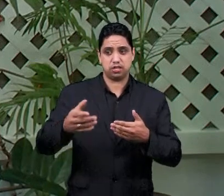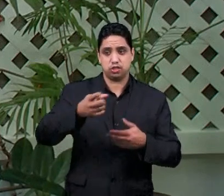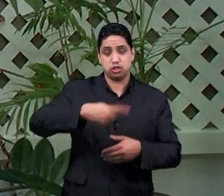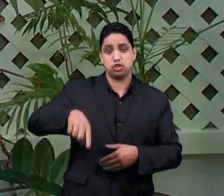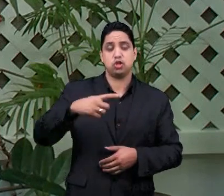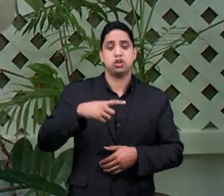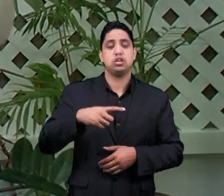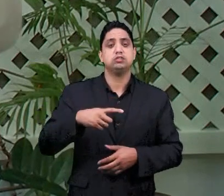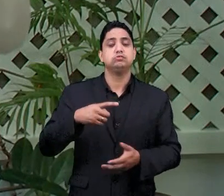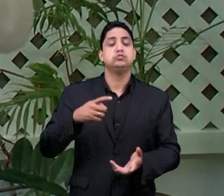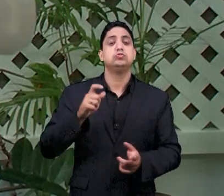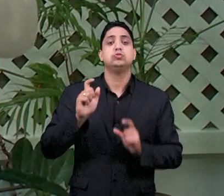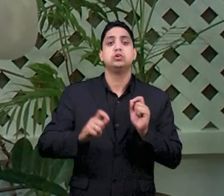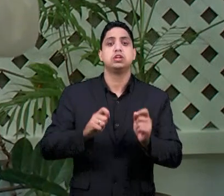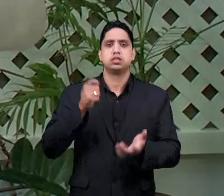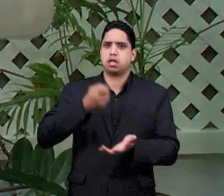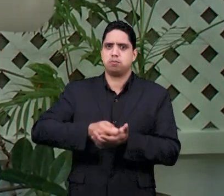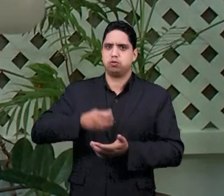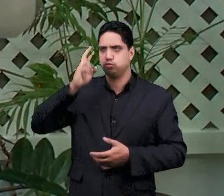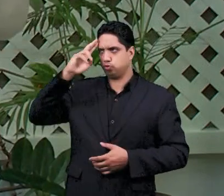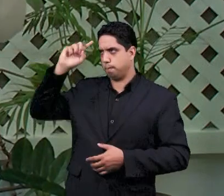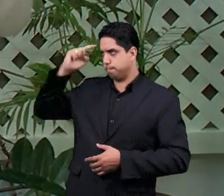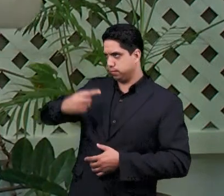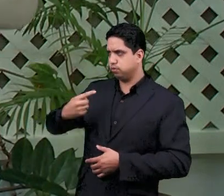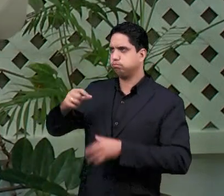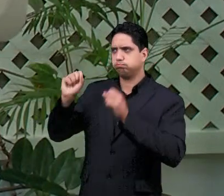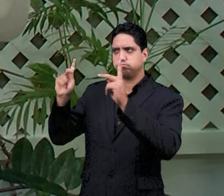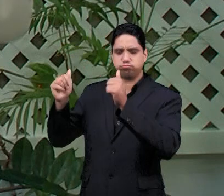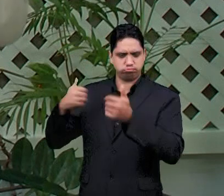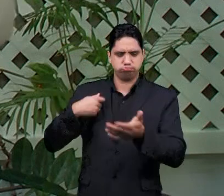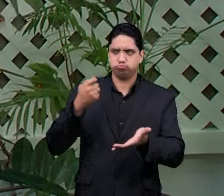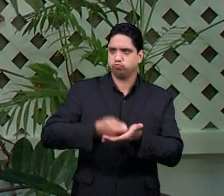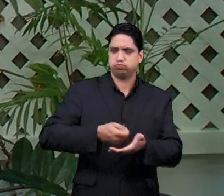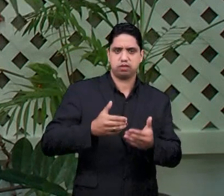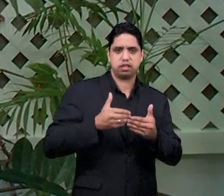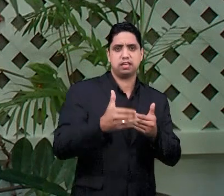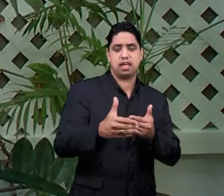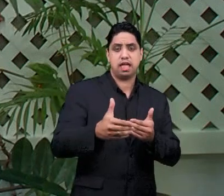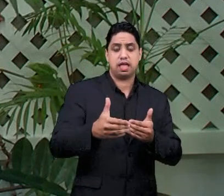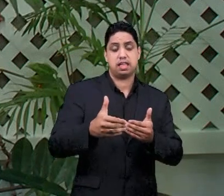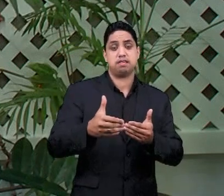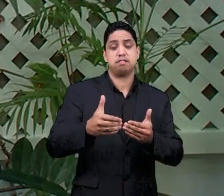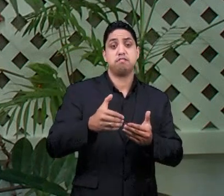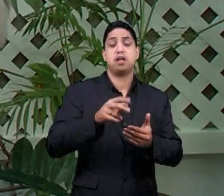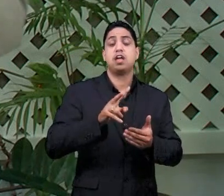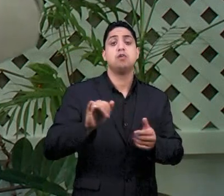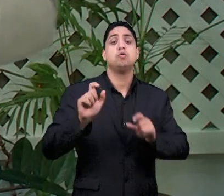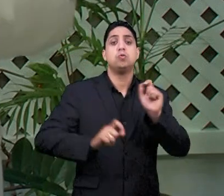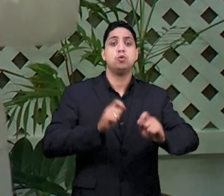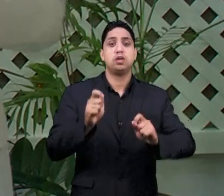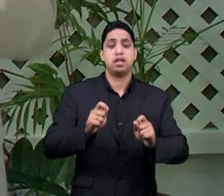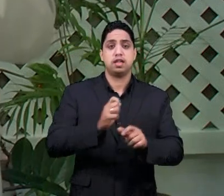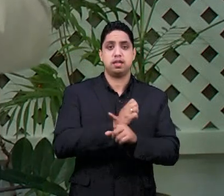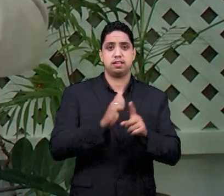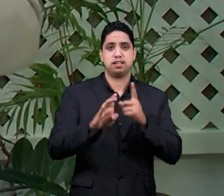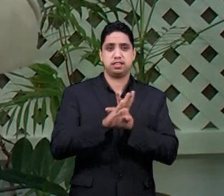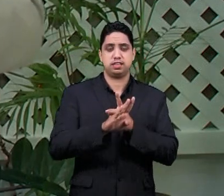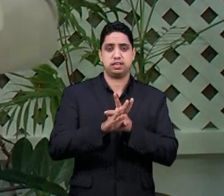nous avons déjà établi ce que le Seigneur nous a déterminé, que l'école biblique dominicale, à partir d'ici,